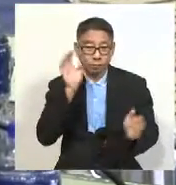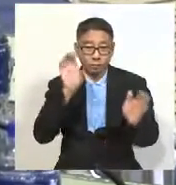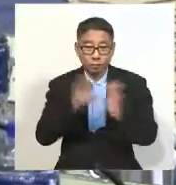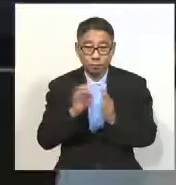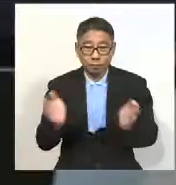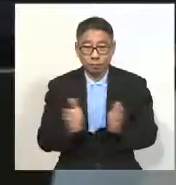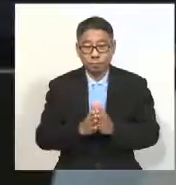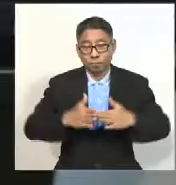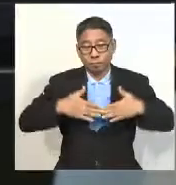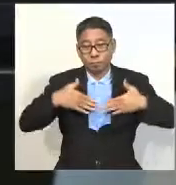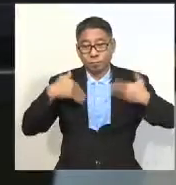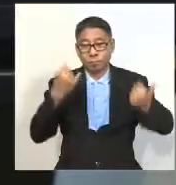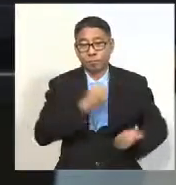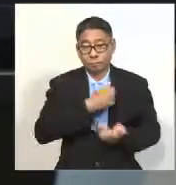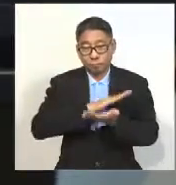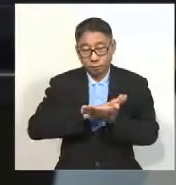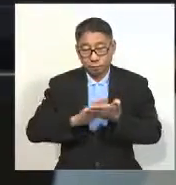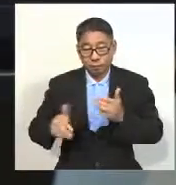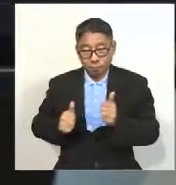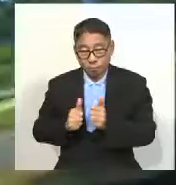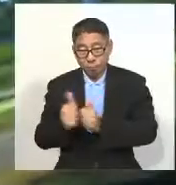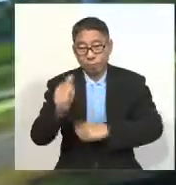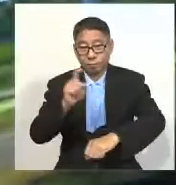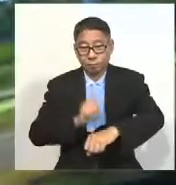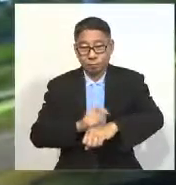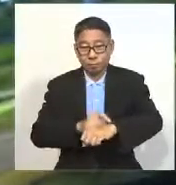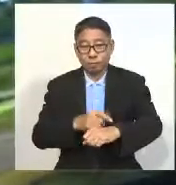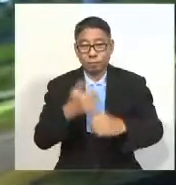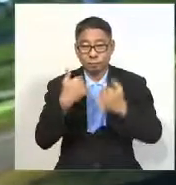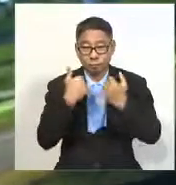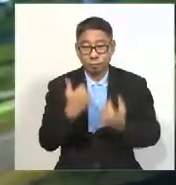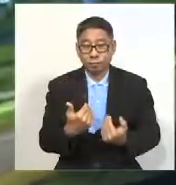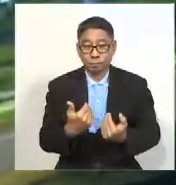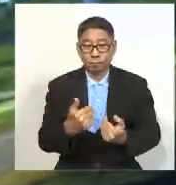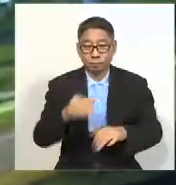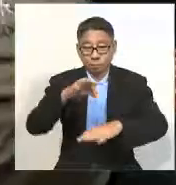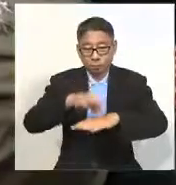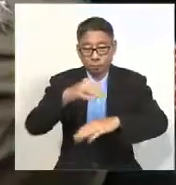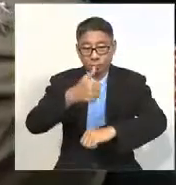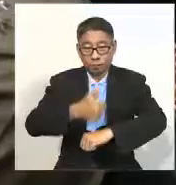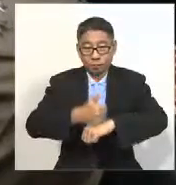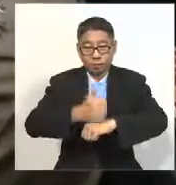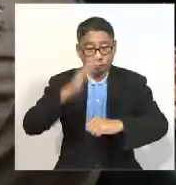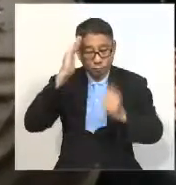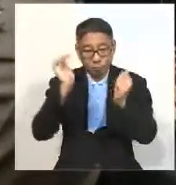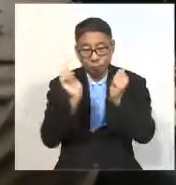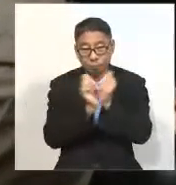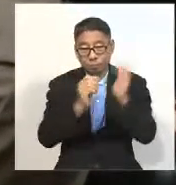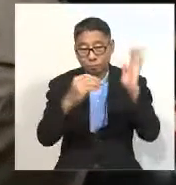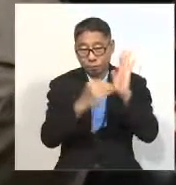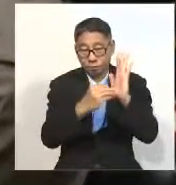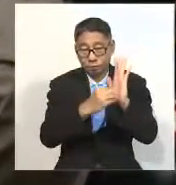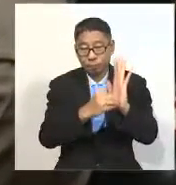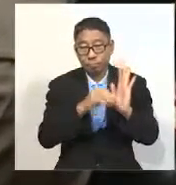สบายใจเพราะว่าแล้วเสร็จทันกรอบเวลาที่กำหนดไว้นะคะส่วนตำแหน่งผู้บัญชาการตำรวจนครบาลยื